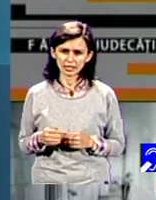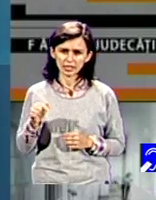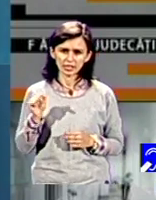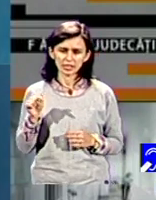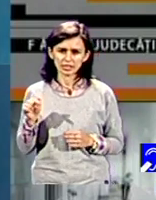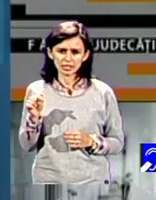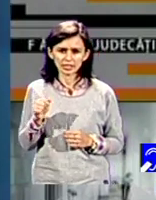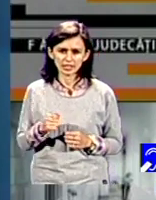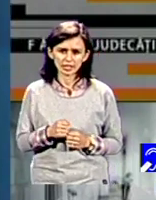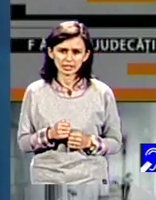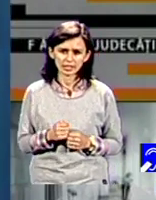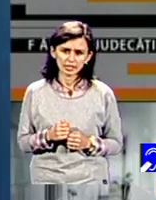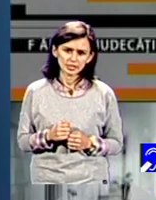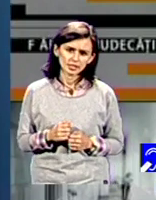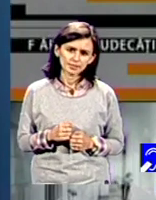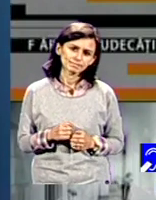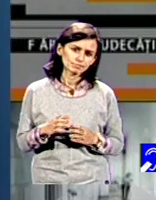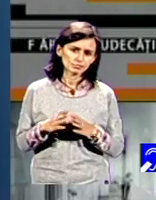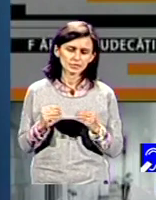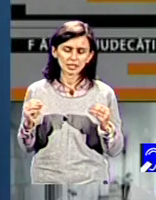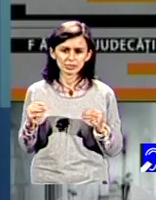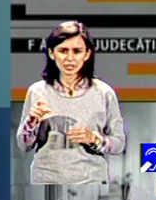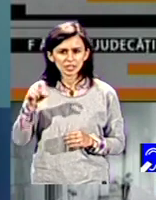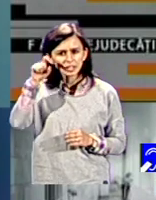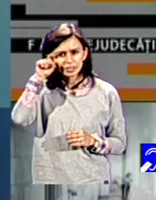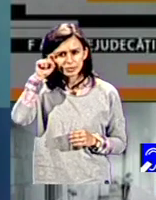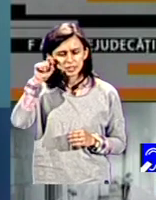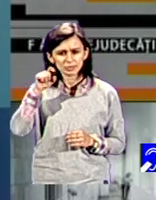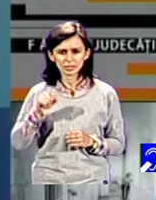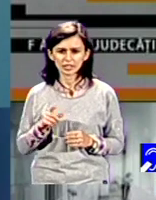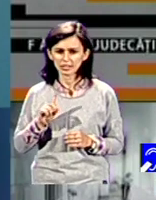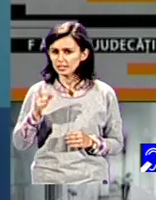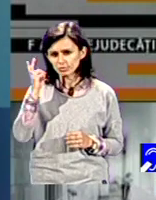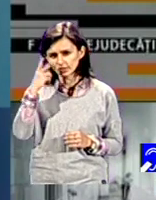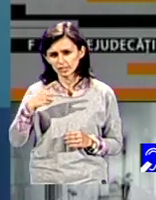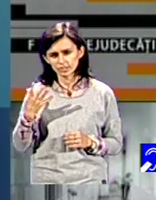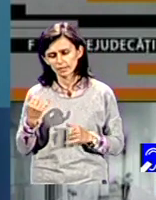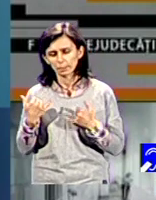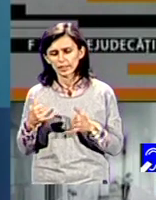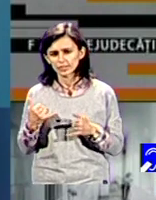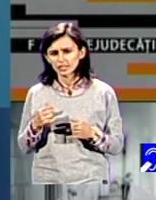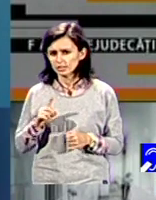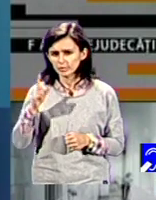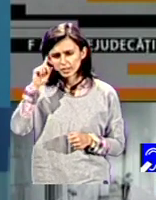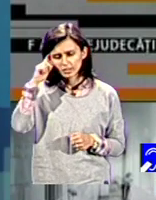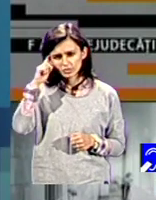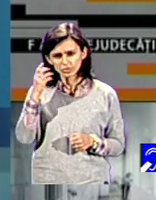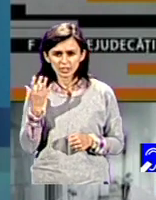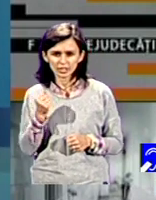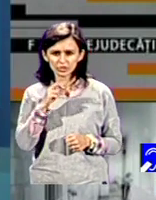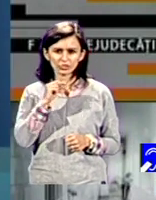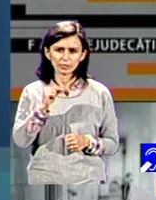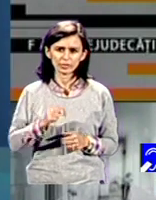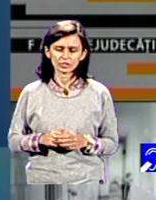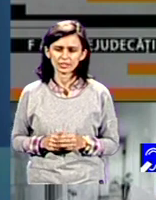un organ lipsa de credibilitate nu știe ce vorbește nu înțelege cheita întâmplat exagerat fabulează nu